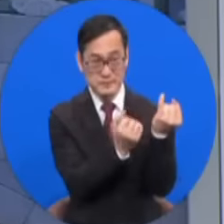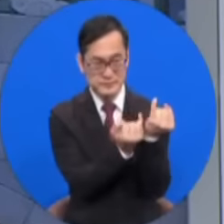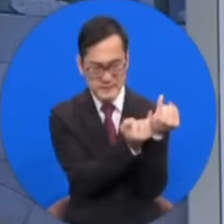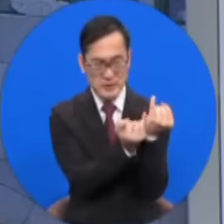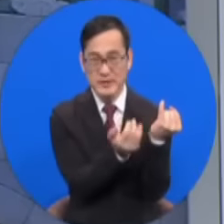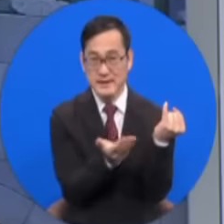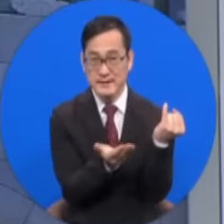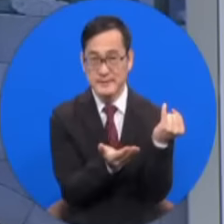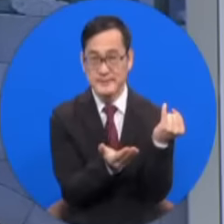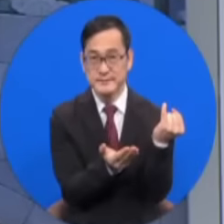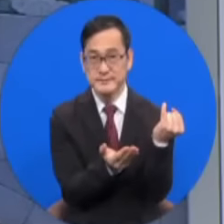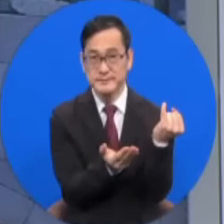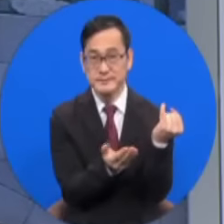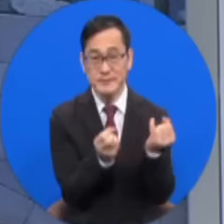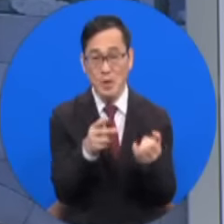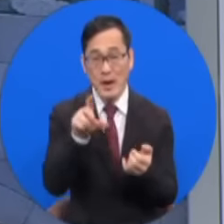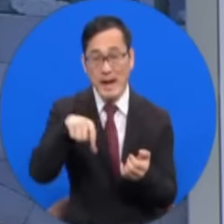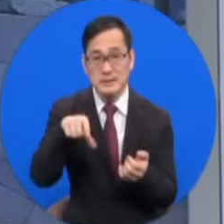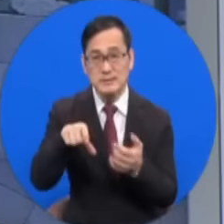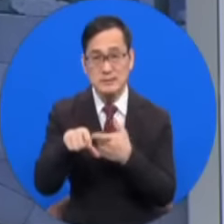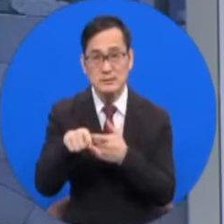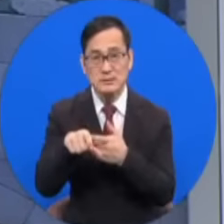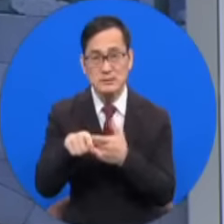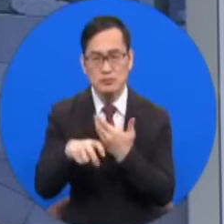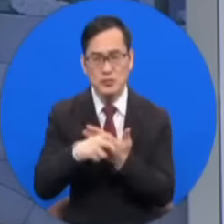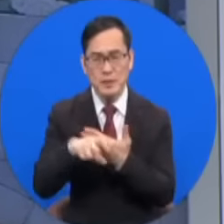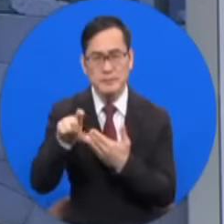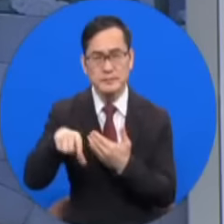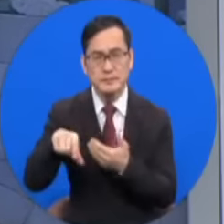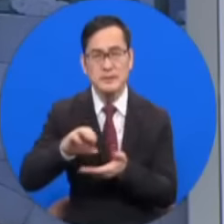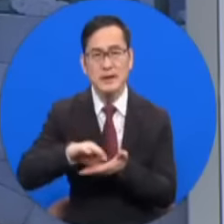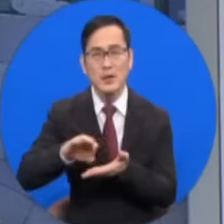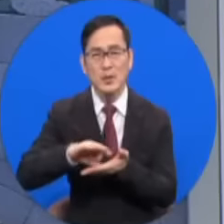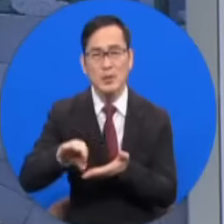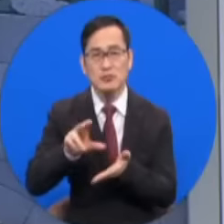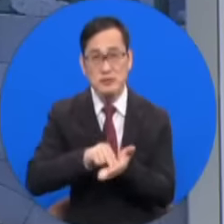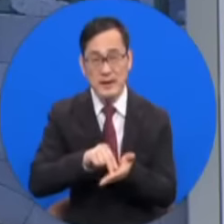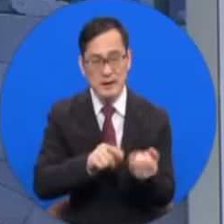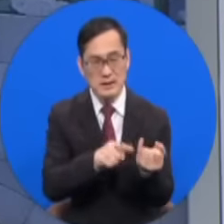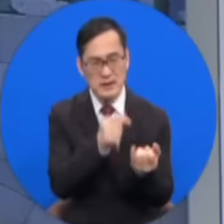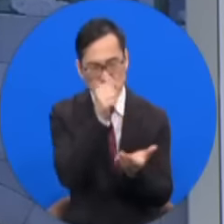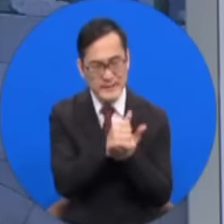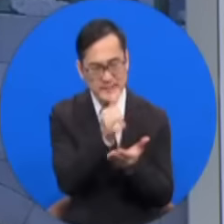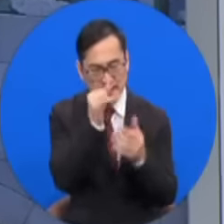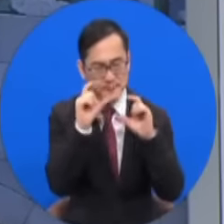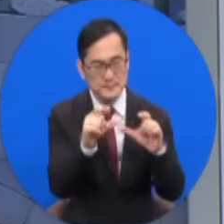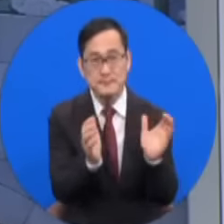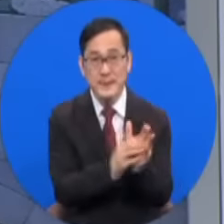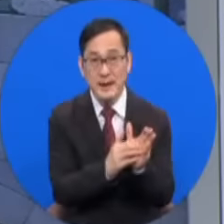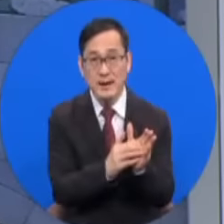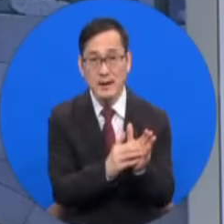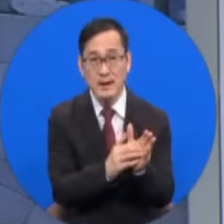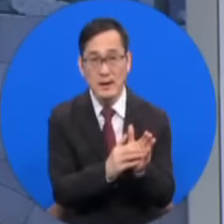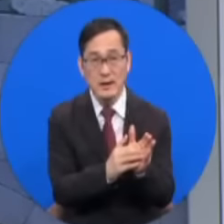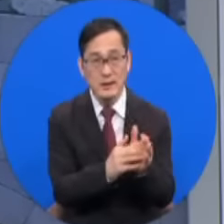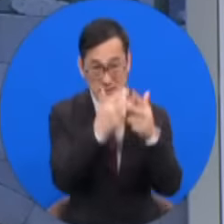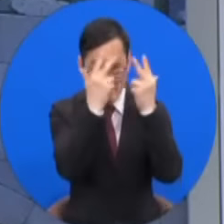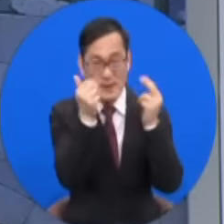아니라 문제가 되고 있는 버위 카드 유형의 핵심 인물로서 이미 유죄를 확정 선고 받기도 했습니다 이재명 대표가 변호사